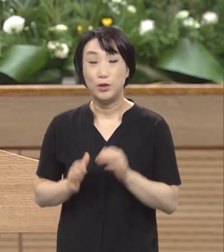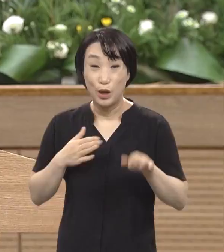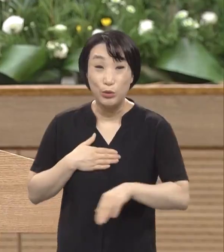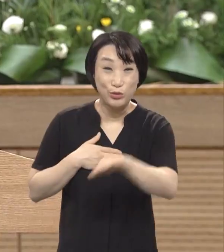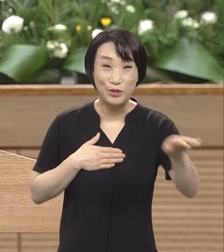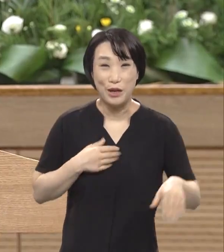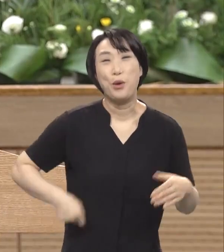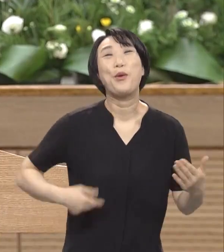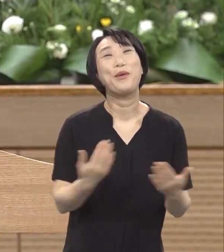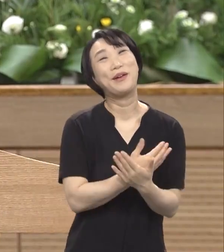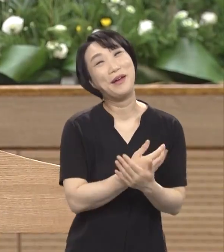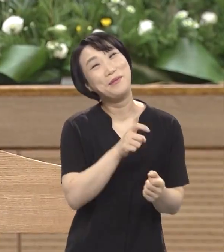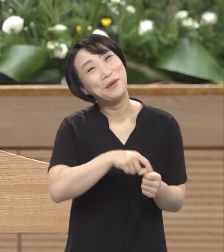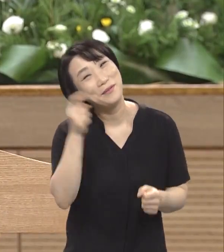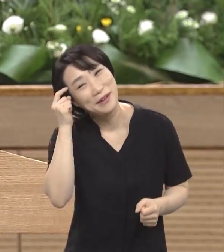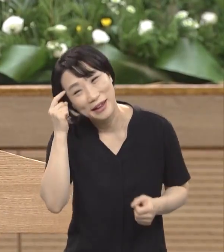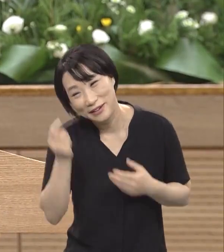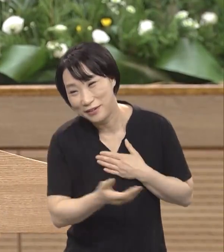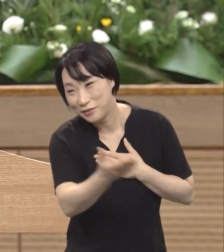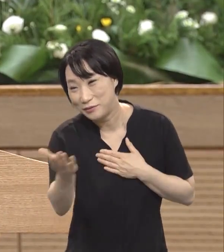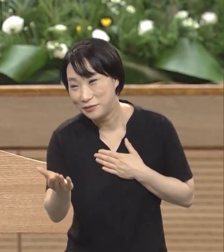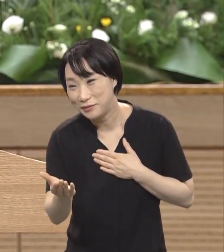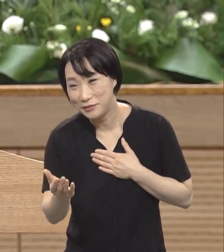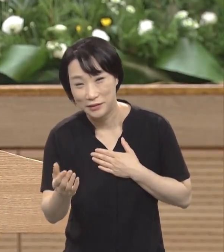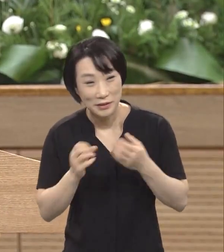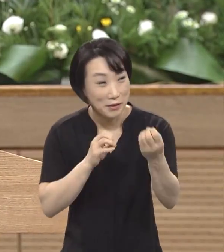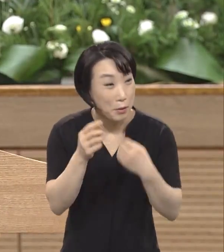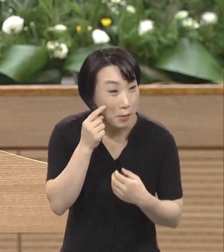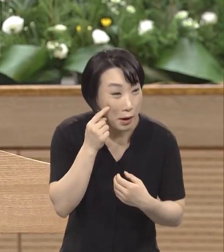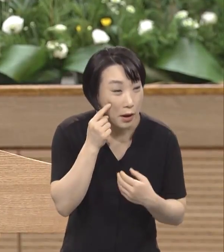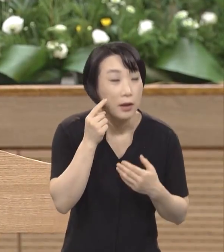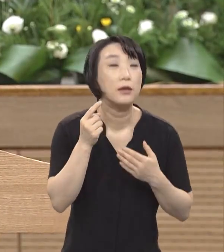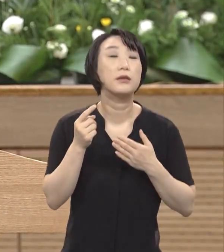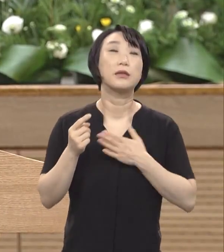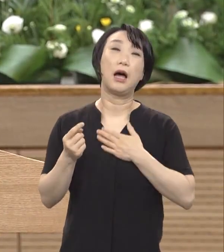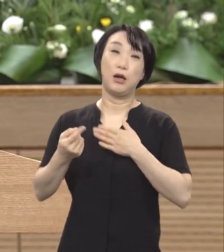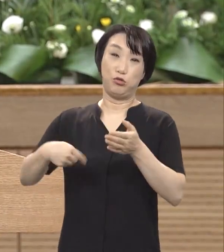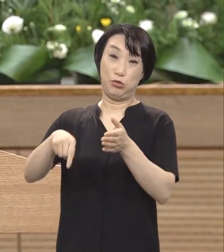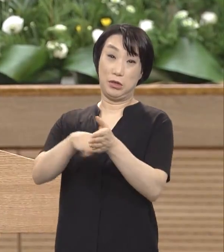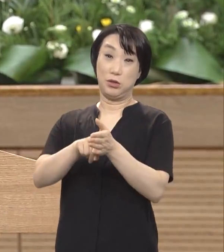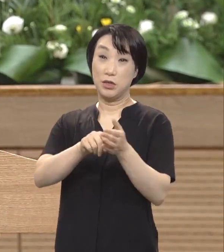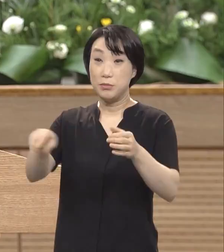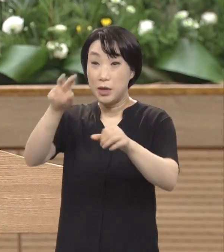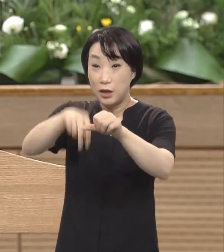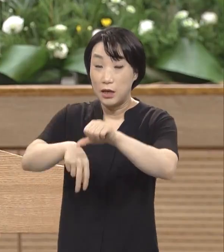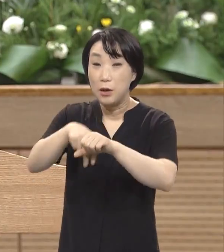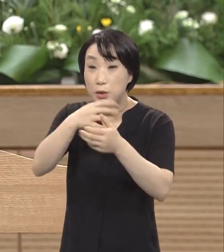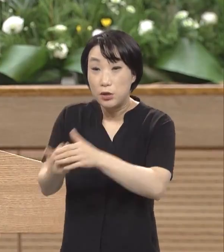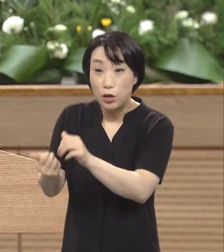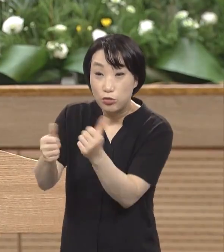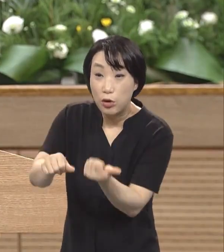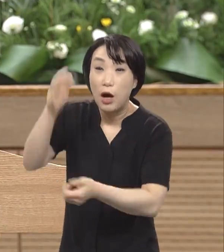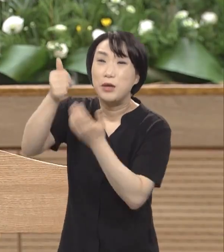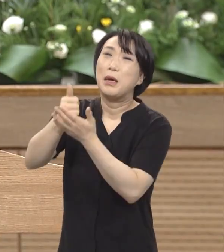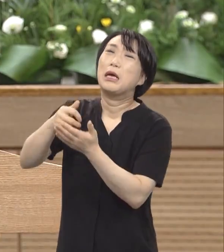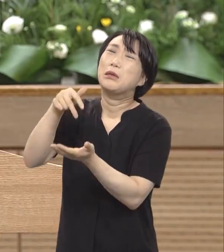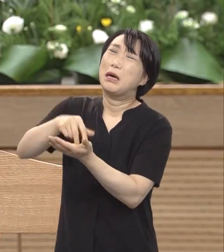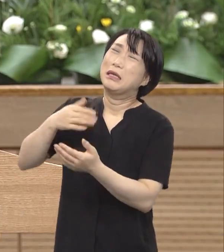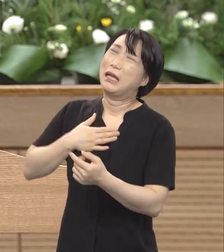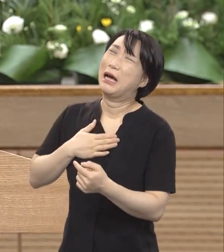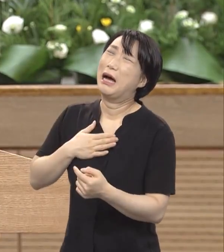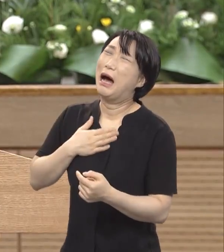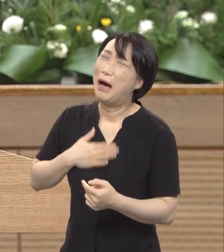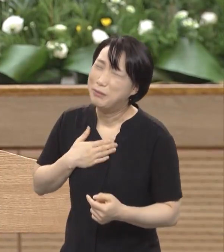우리가 회개하는 것이 무엇이지? 날 위해 죽어주신 하나님의 사정을 압니다 그